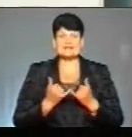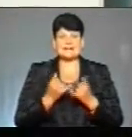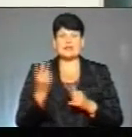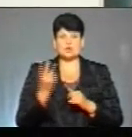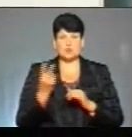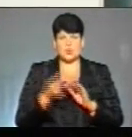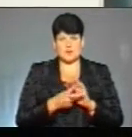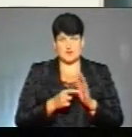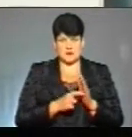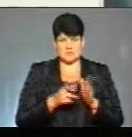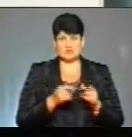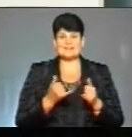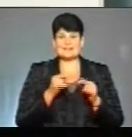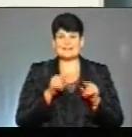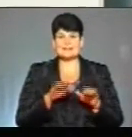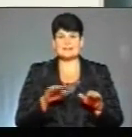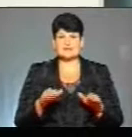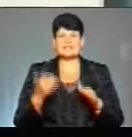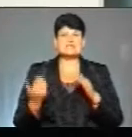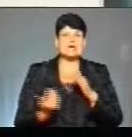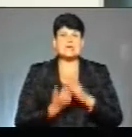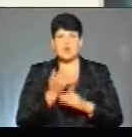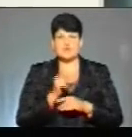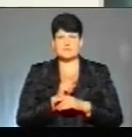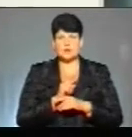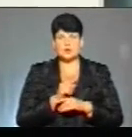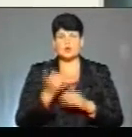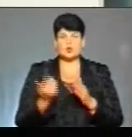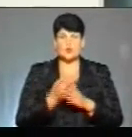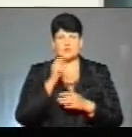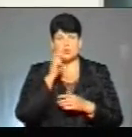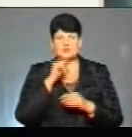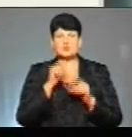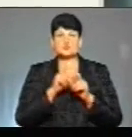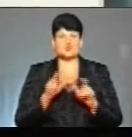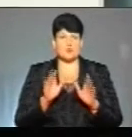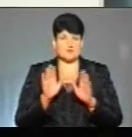2 класу. Тобто тих діток, які йдуть за новим стандартом нової української школи.